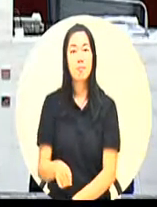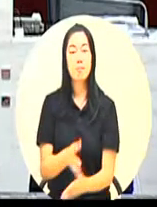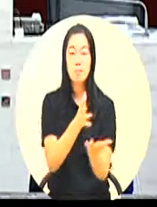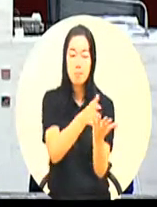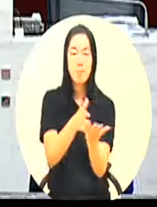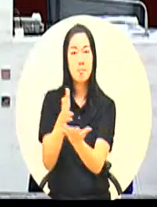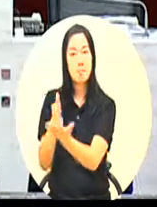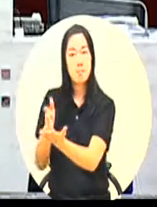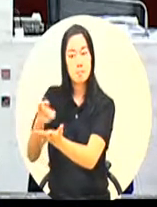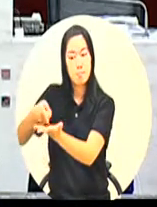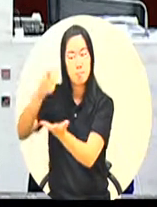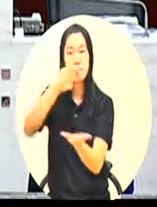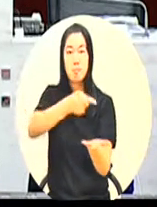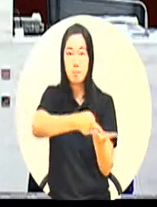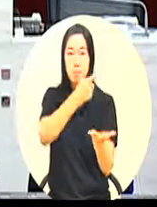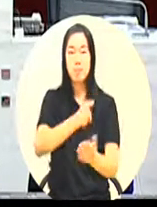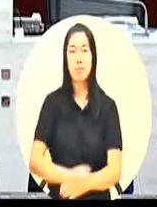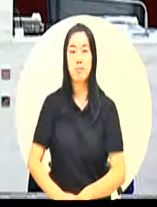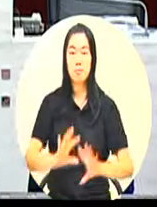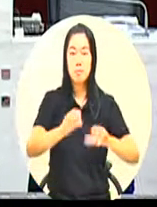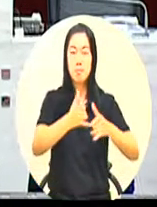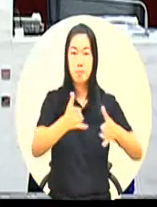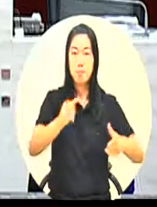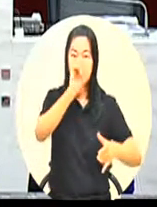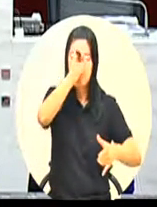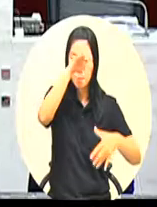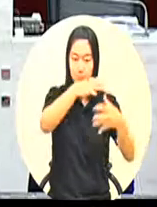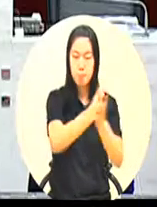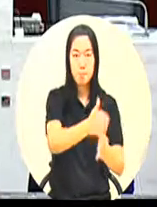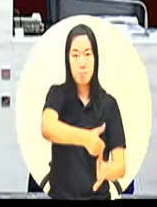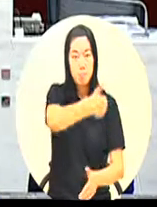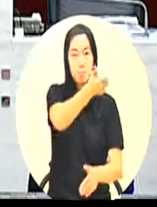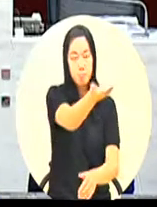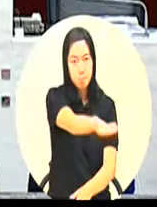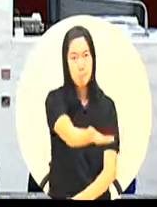一次，请国民党团先发言。